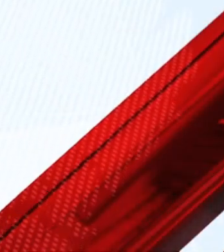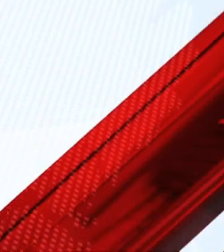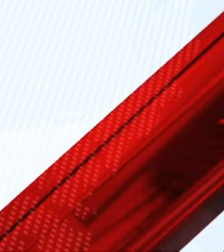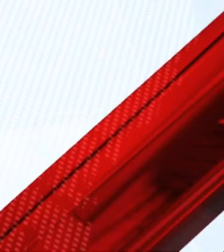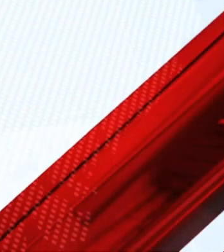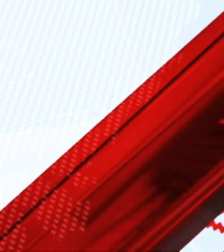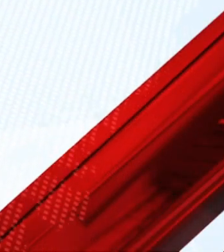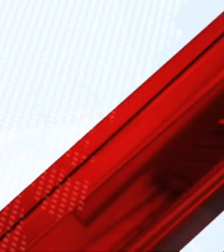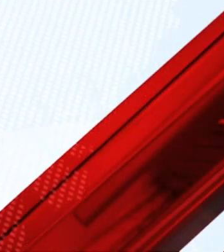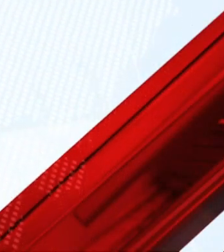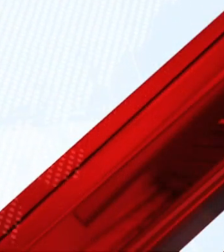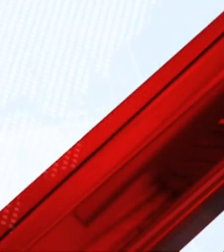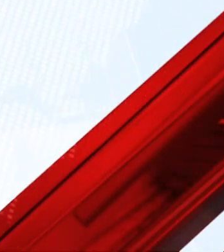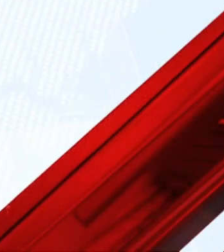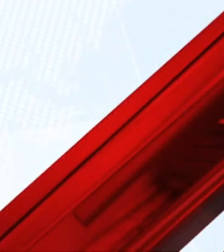милена